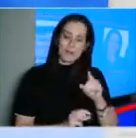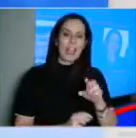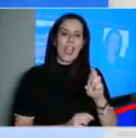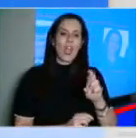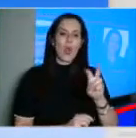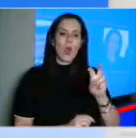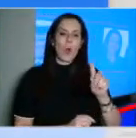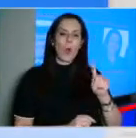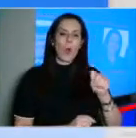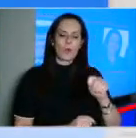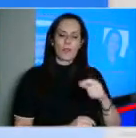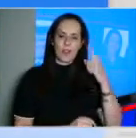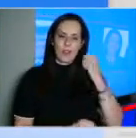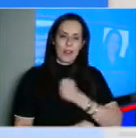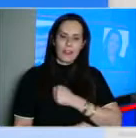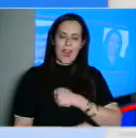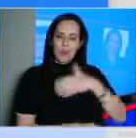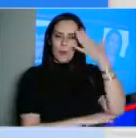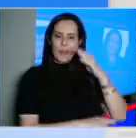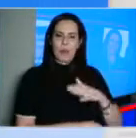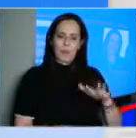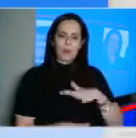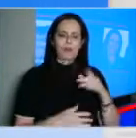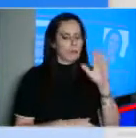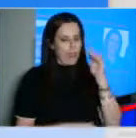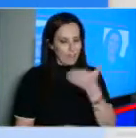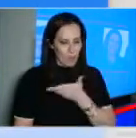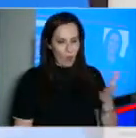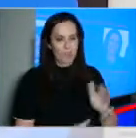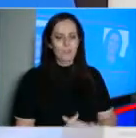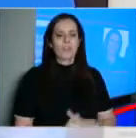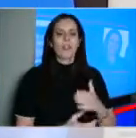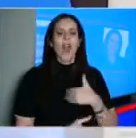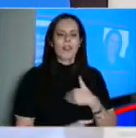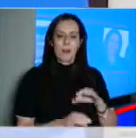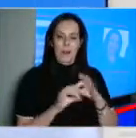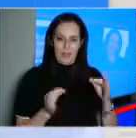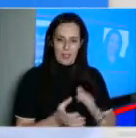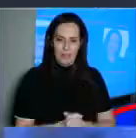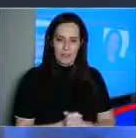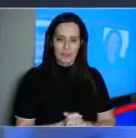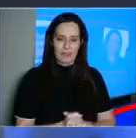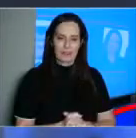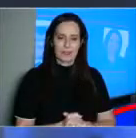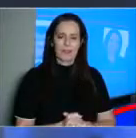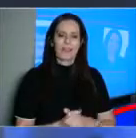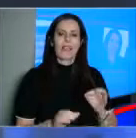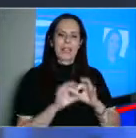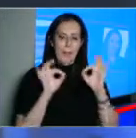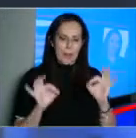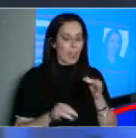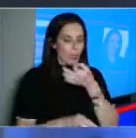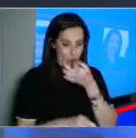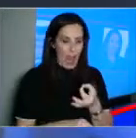נגר, מנהל תחום דת ומדינה בארגון הברית הישראלית. אהלן. ערב טוב. ערב מצוין. אני ברשותך מתחיל איתן. את הפתיח,